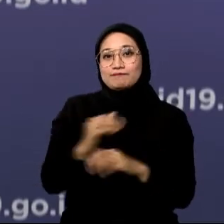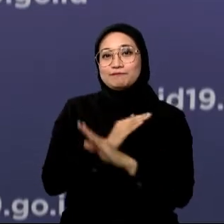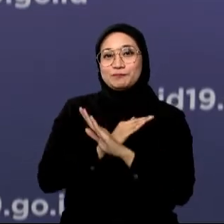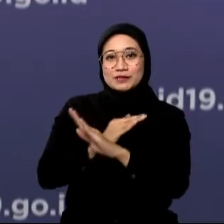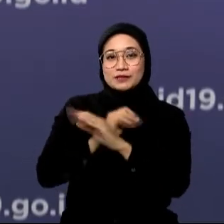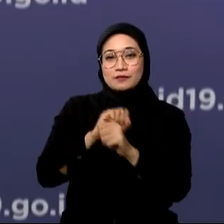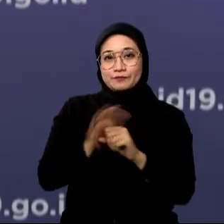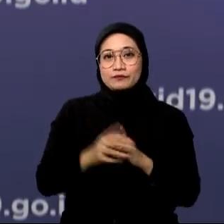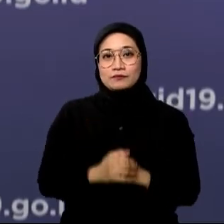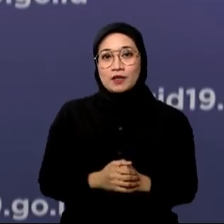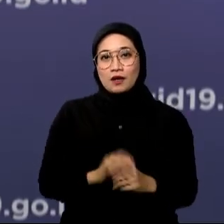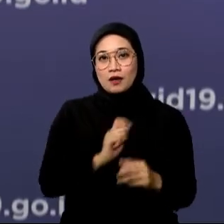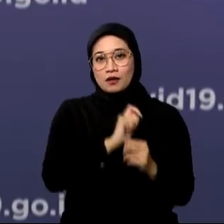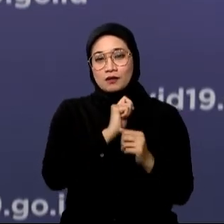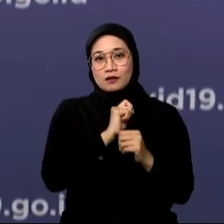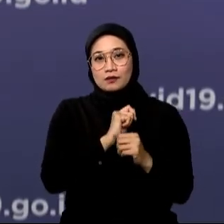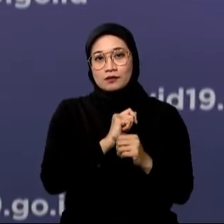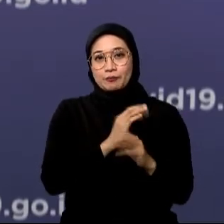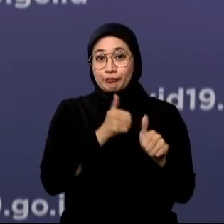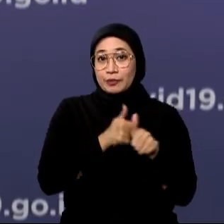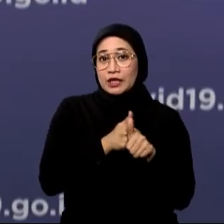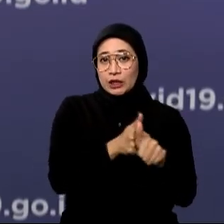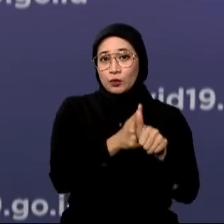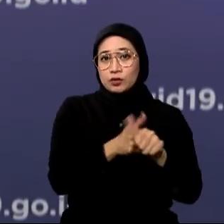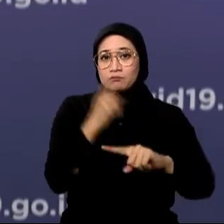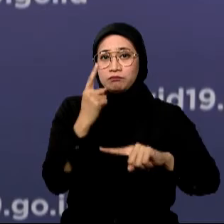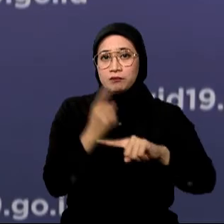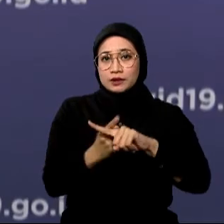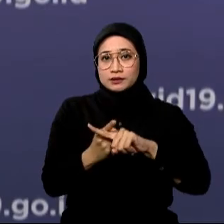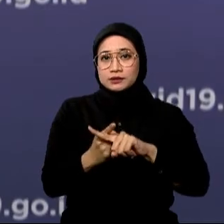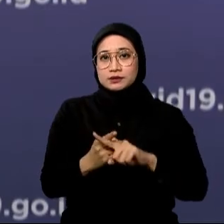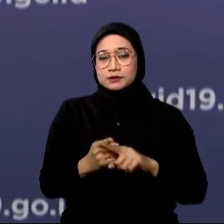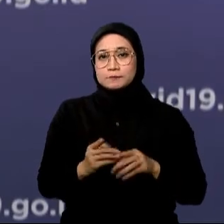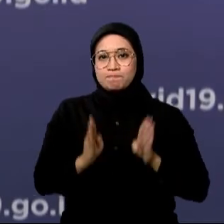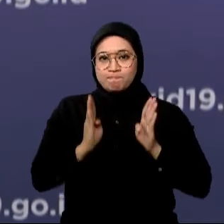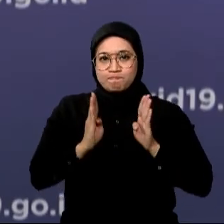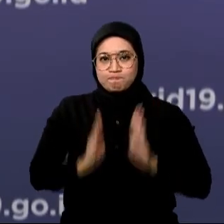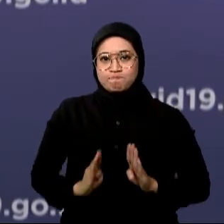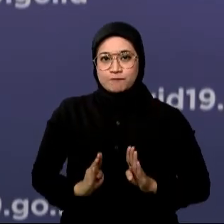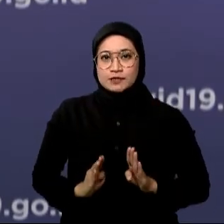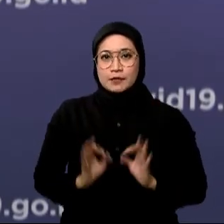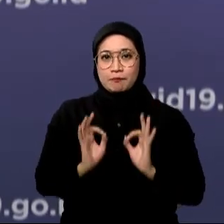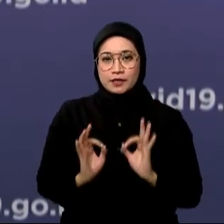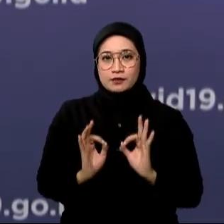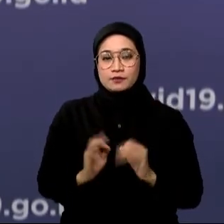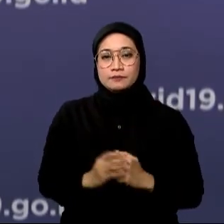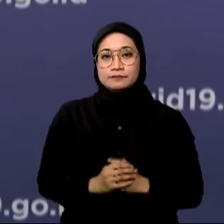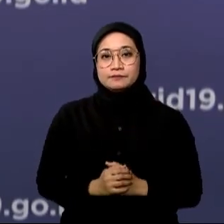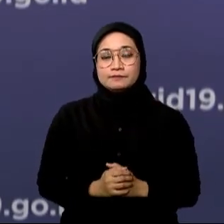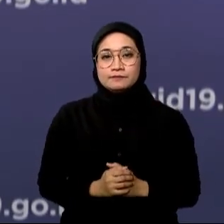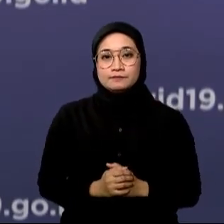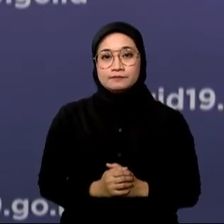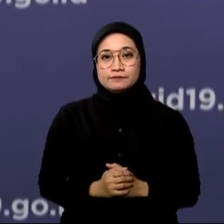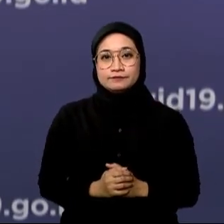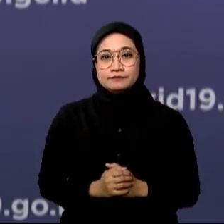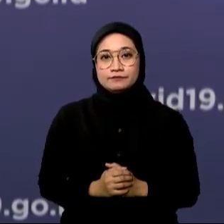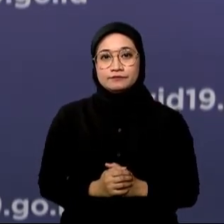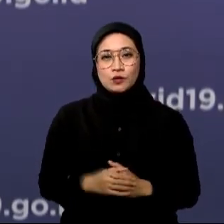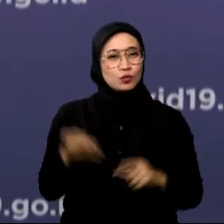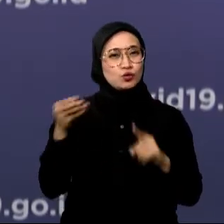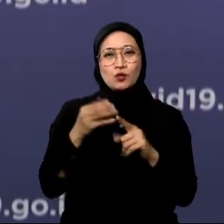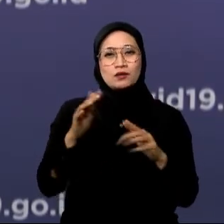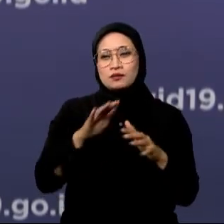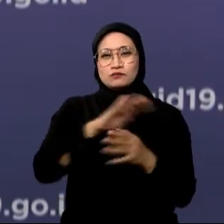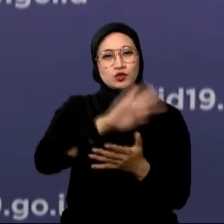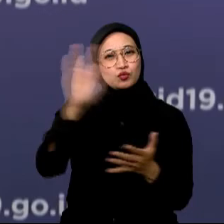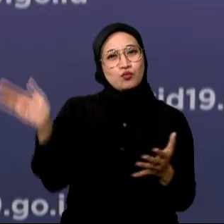Patuhilah dan disiplin dalam menjalankan protokol kesehatan dalam masa adaptasi kebiasaan baru ini. Semua untuk kesehatan kita